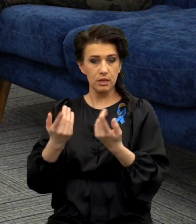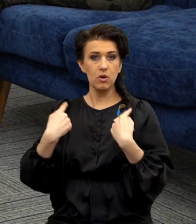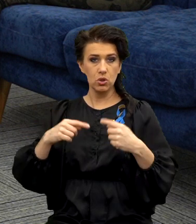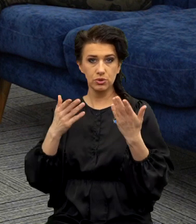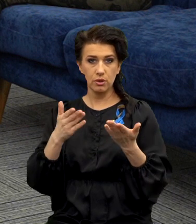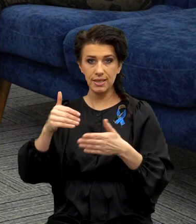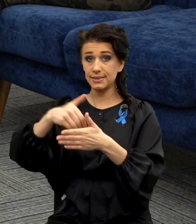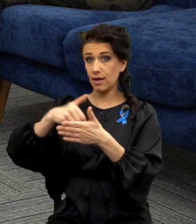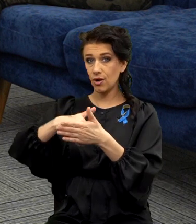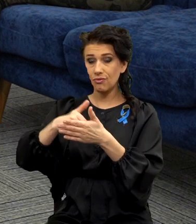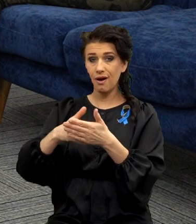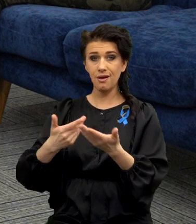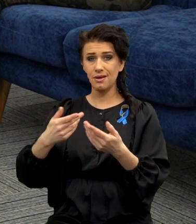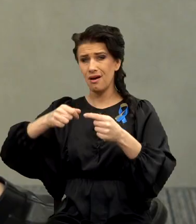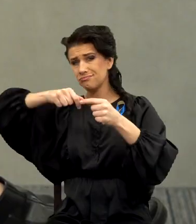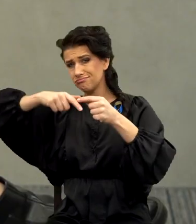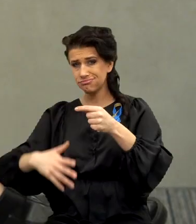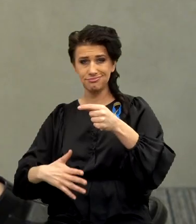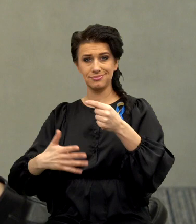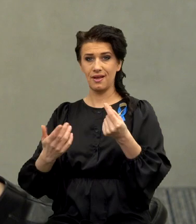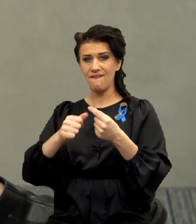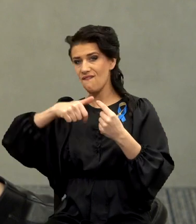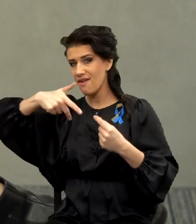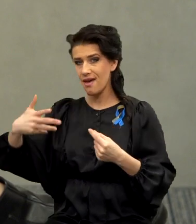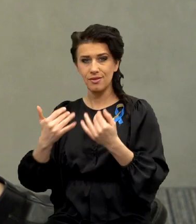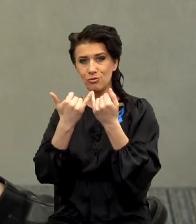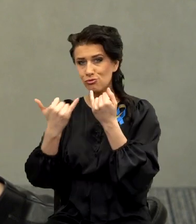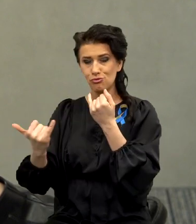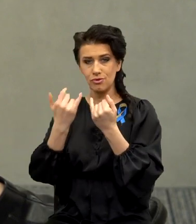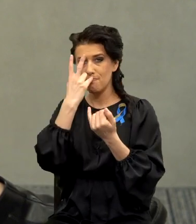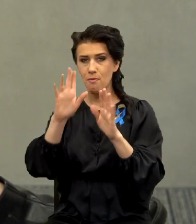mogą mieć, to jest cały kalejdoskop, że czasami nawet brak